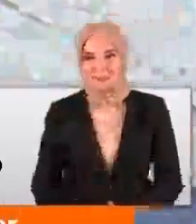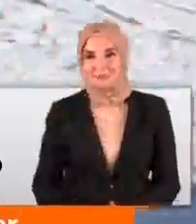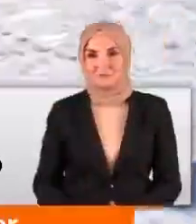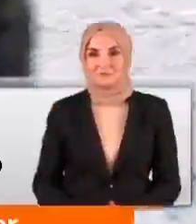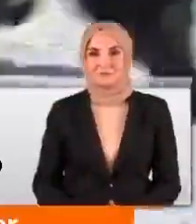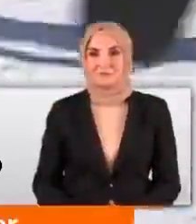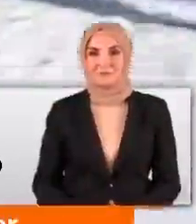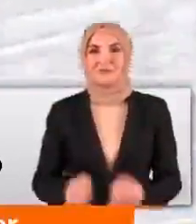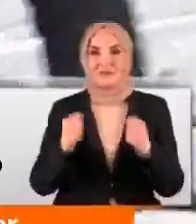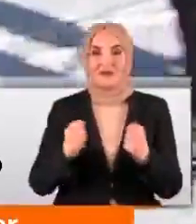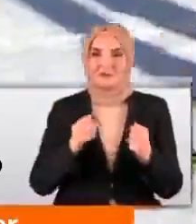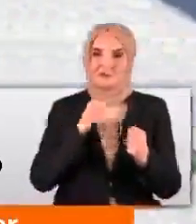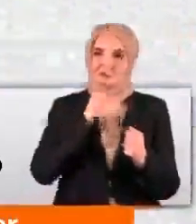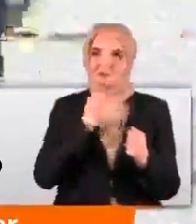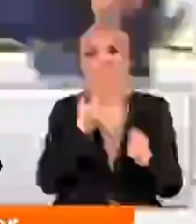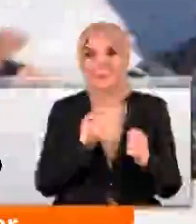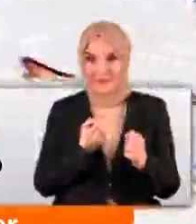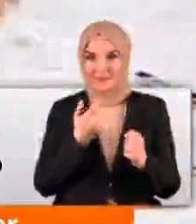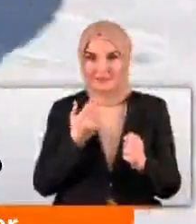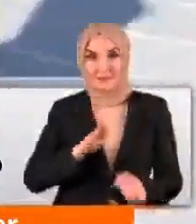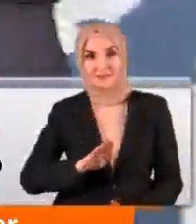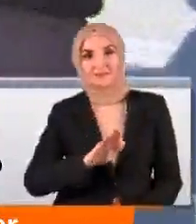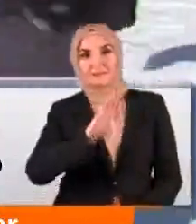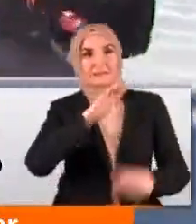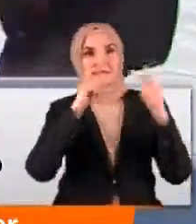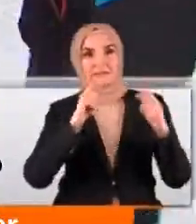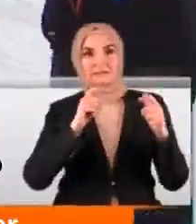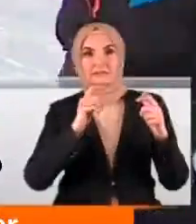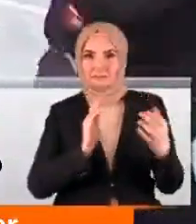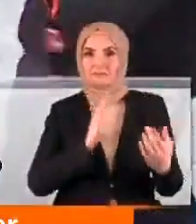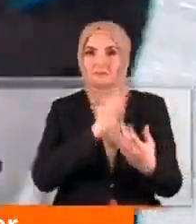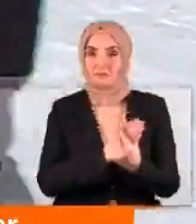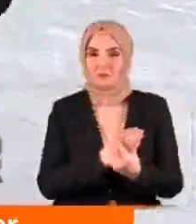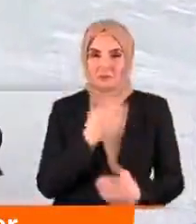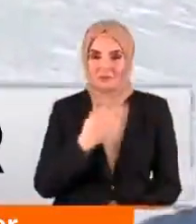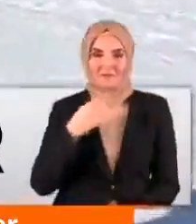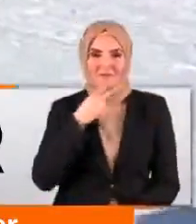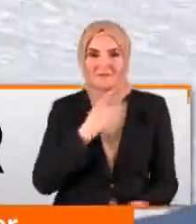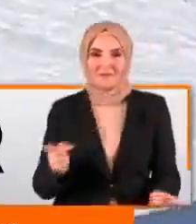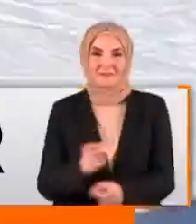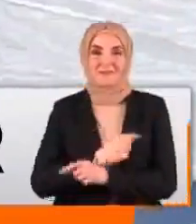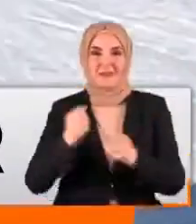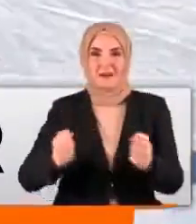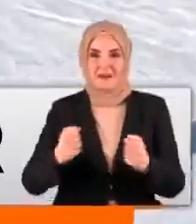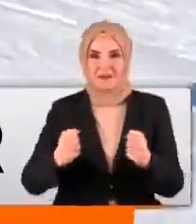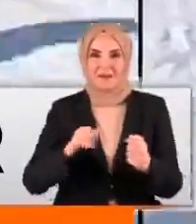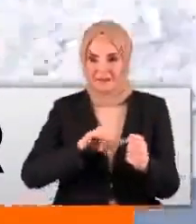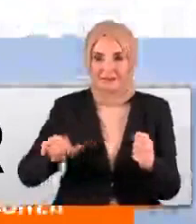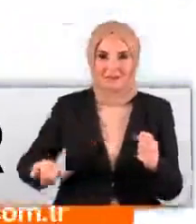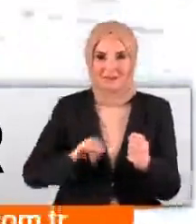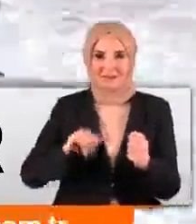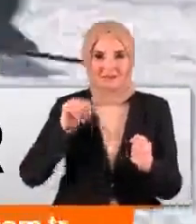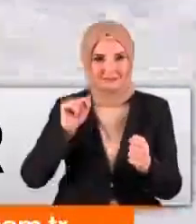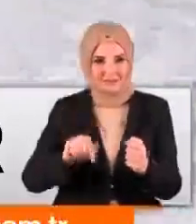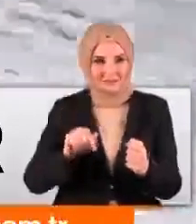Kayağı biraz öğrenenlerse daha dik yamaçlara, daha yükseklere çıkıyorlar ve işte rengarenk kayak takımlarıyla beraber kendilerini zirveden aşağıya